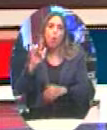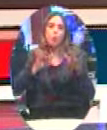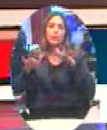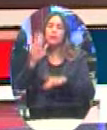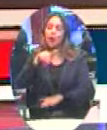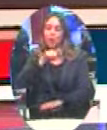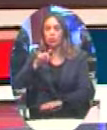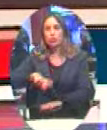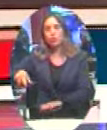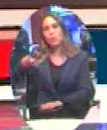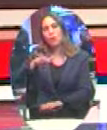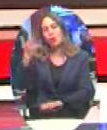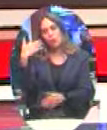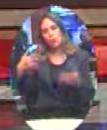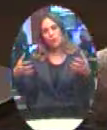צחי כהן כתבנו היה שם.